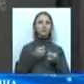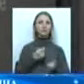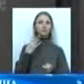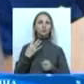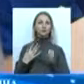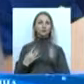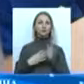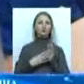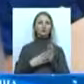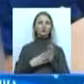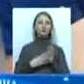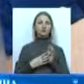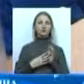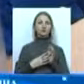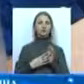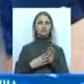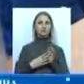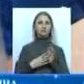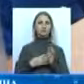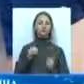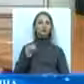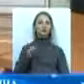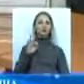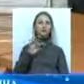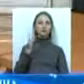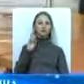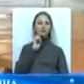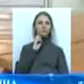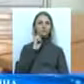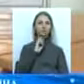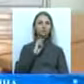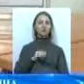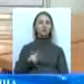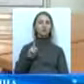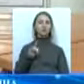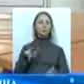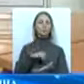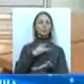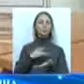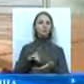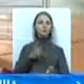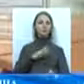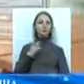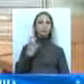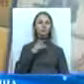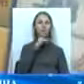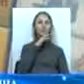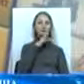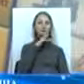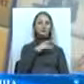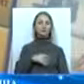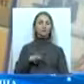Содан кейін ғана нарықты отандық жанар жағармай жайлай бастайды. Осы айда ішкі нарықтағы бензиннің 60% ресейдікі